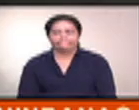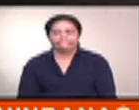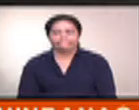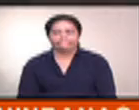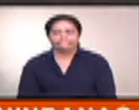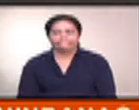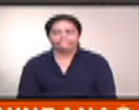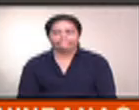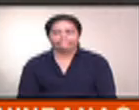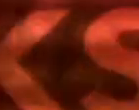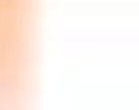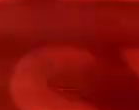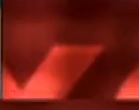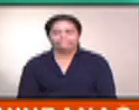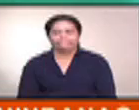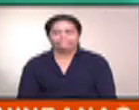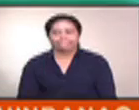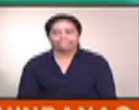Yan, yan.